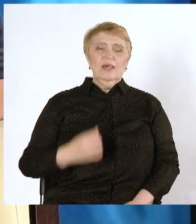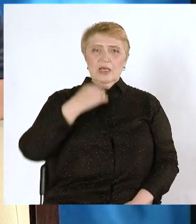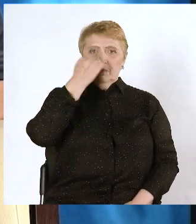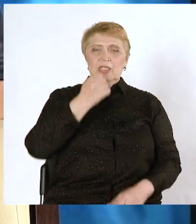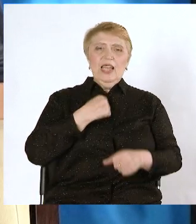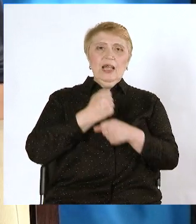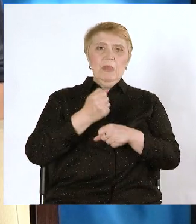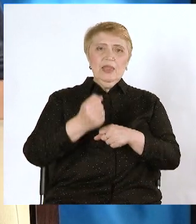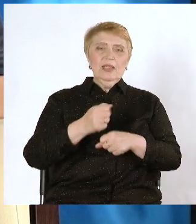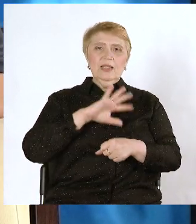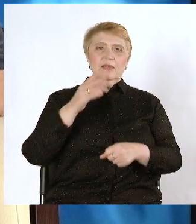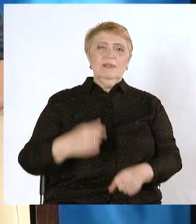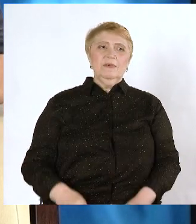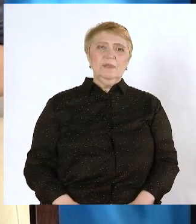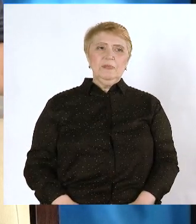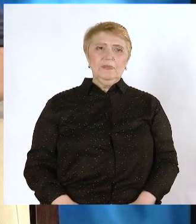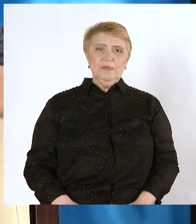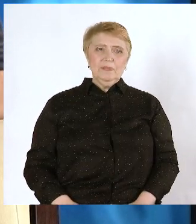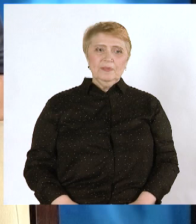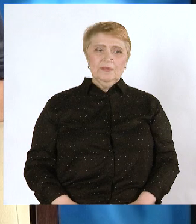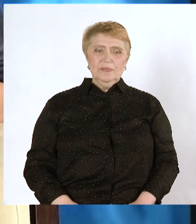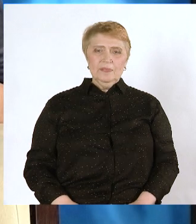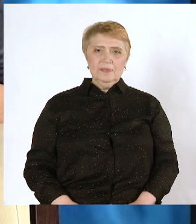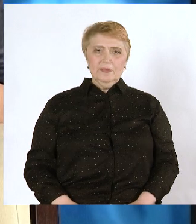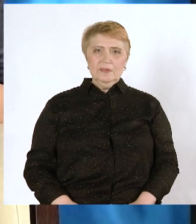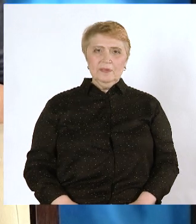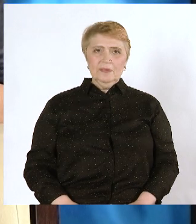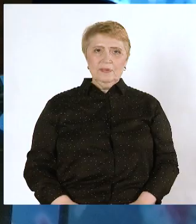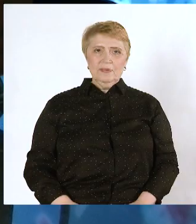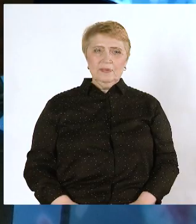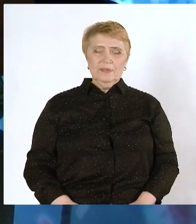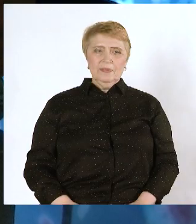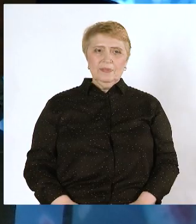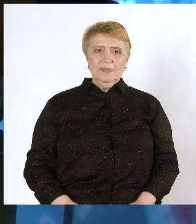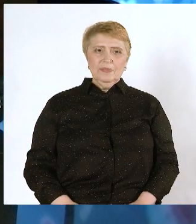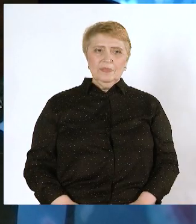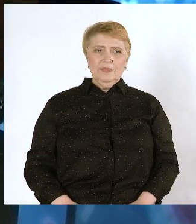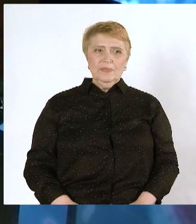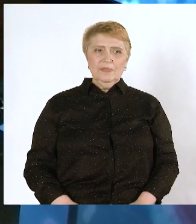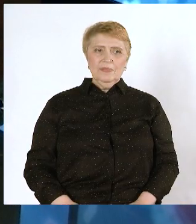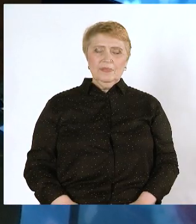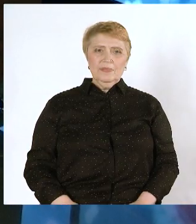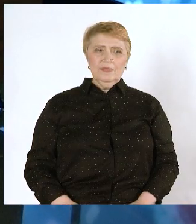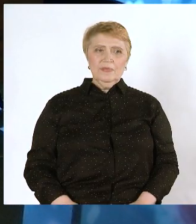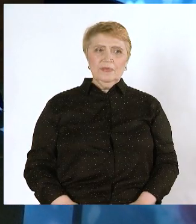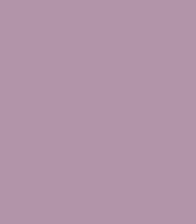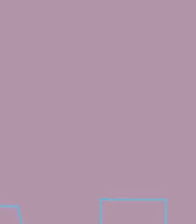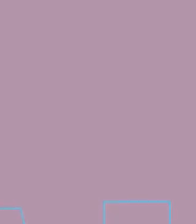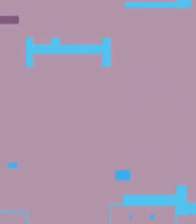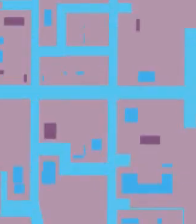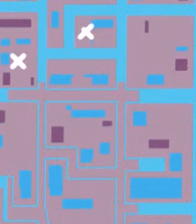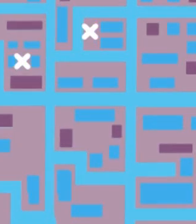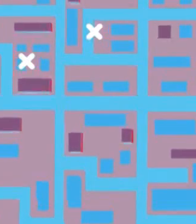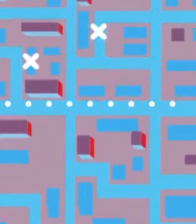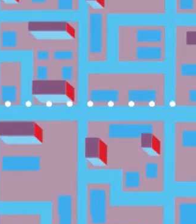напомню что наша студия была врач-эндокринолог кандидат медицинских наук ирина пьянкова еще раз спасибо будем здоровы